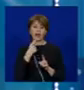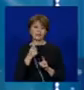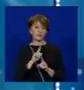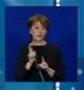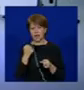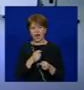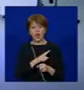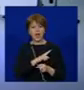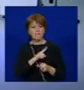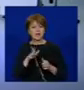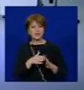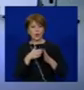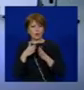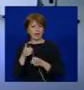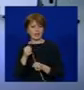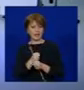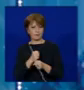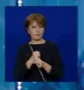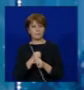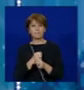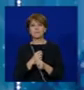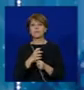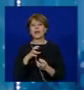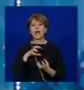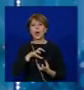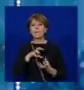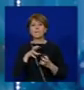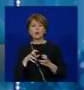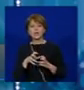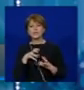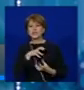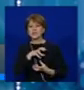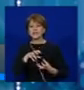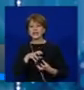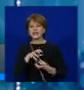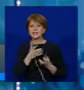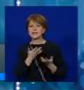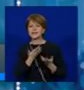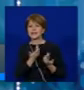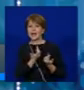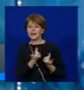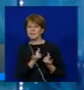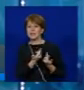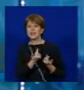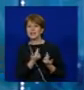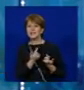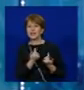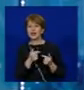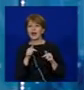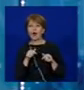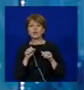Слушайки, политическата криза, която да си го кажем, беше предизвикана от партиите на протеста тук, които